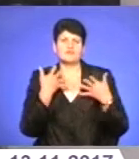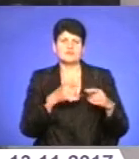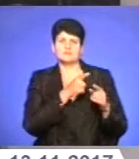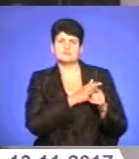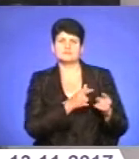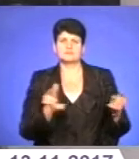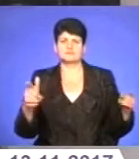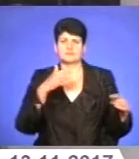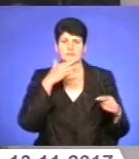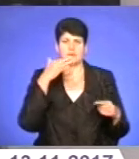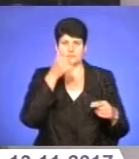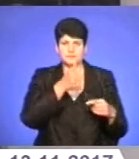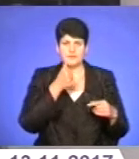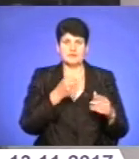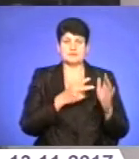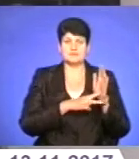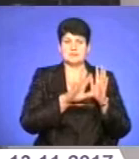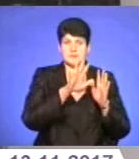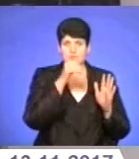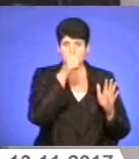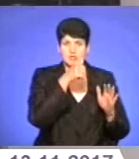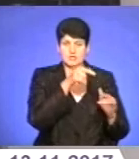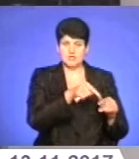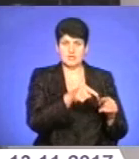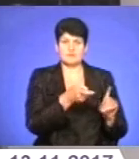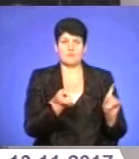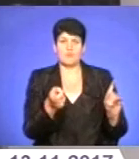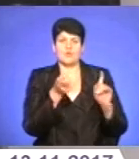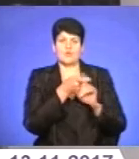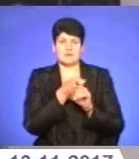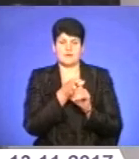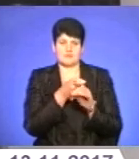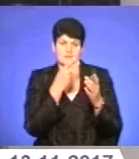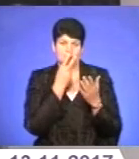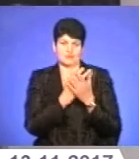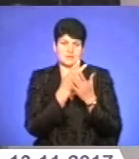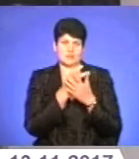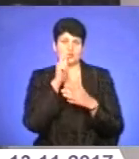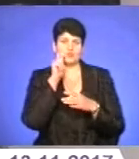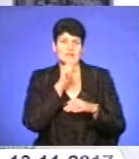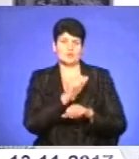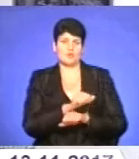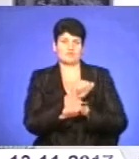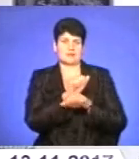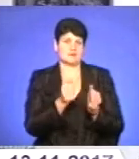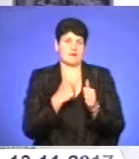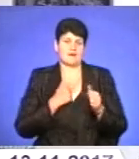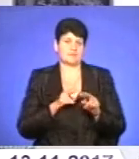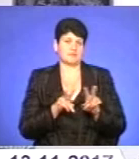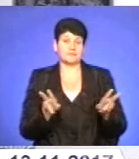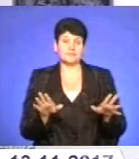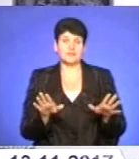одне століття. Зокрема, ми хотіли до 75-ї річниці поєднати певні сюжетні лінії саме з Українською повстанською армією.